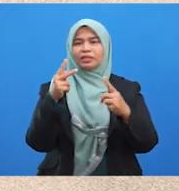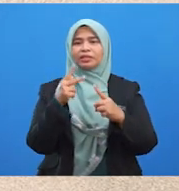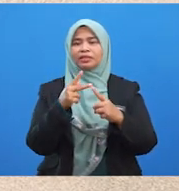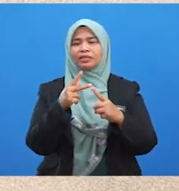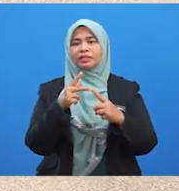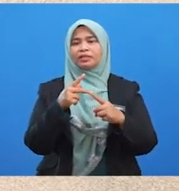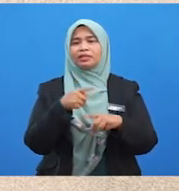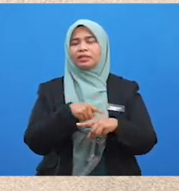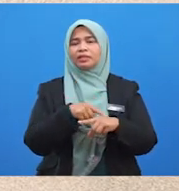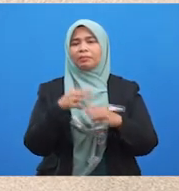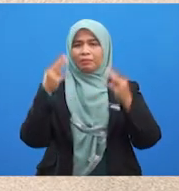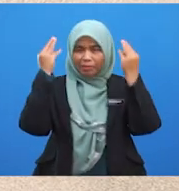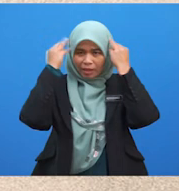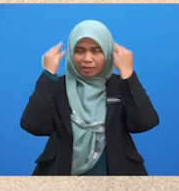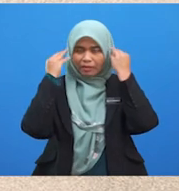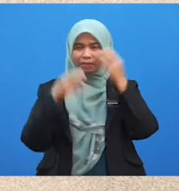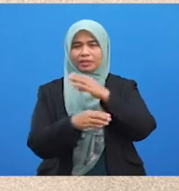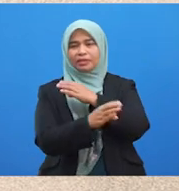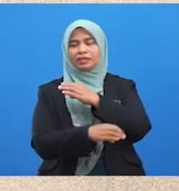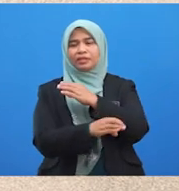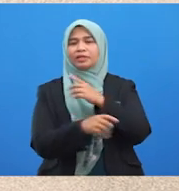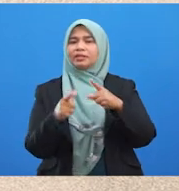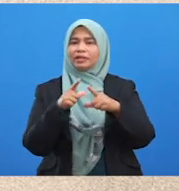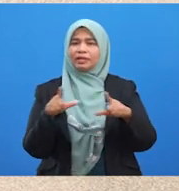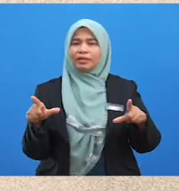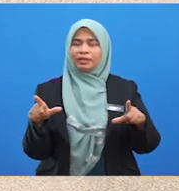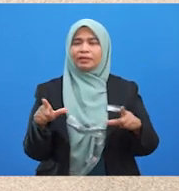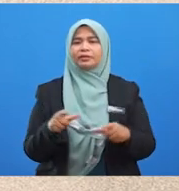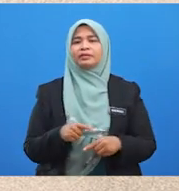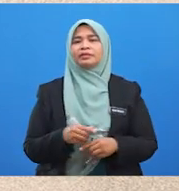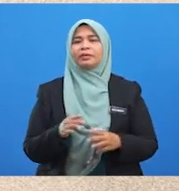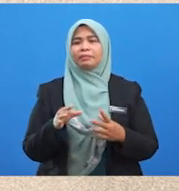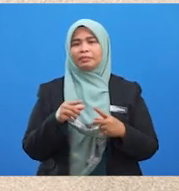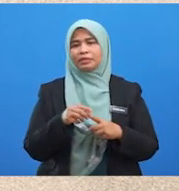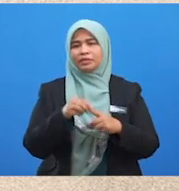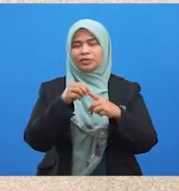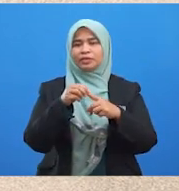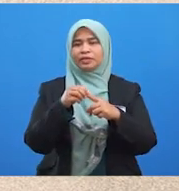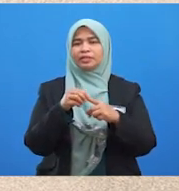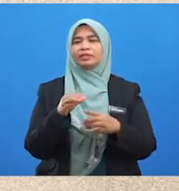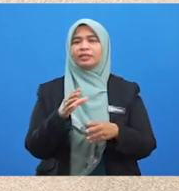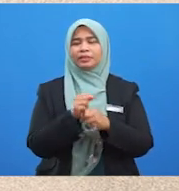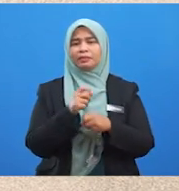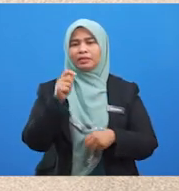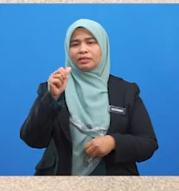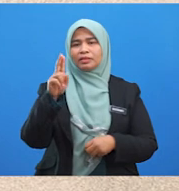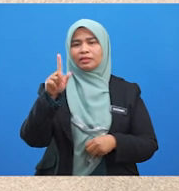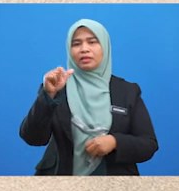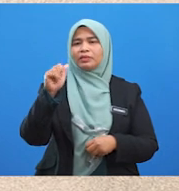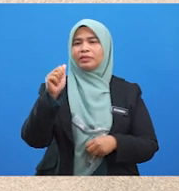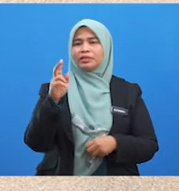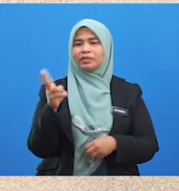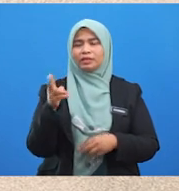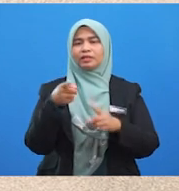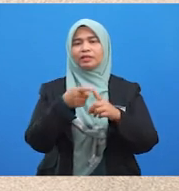di mahkamah-mahkamah negeri lain melainkan beliau mendapat tauliah dari negeri